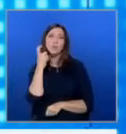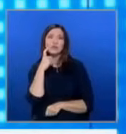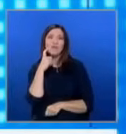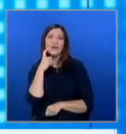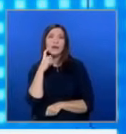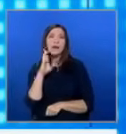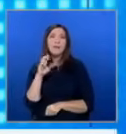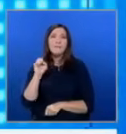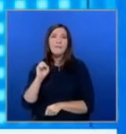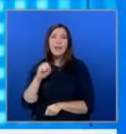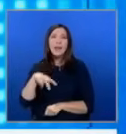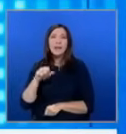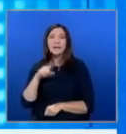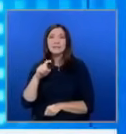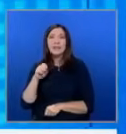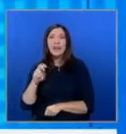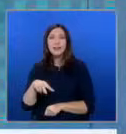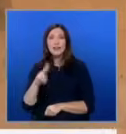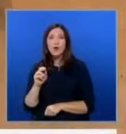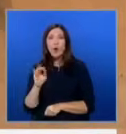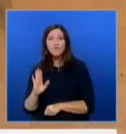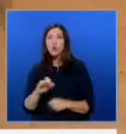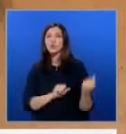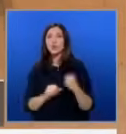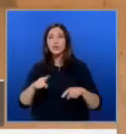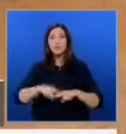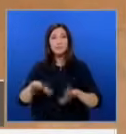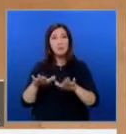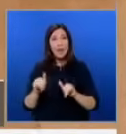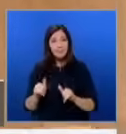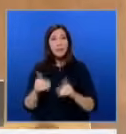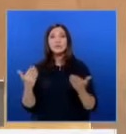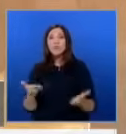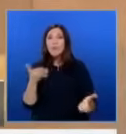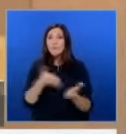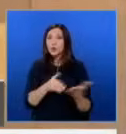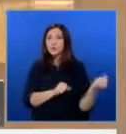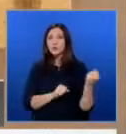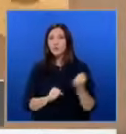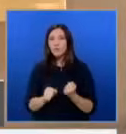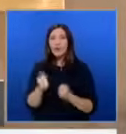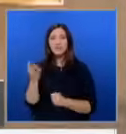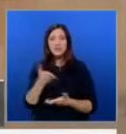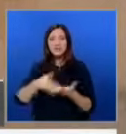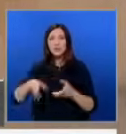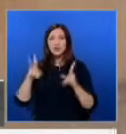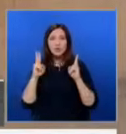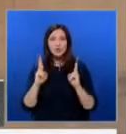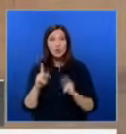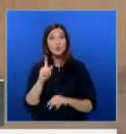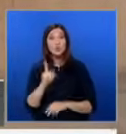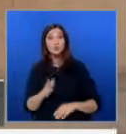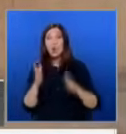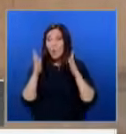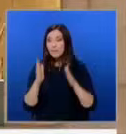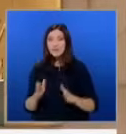Борислав Белазелков. Конституционният съд приема, че е противоконституционна тази част от решенията, с